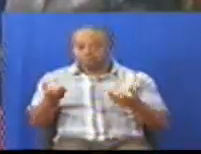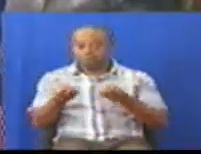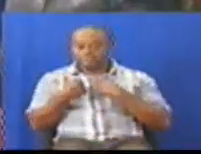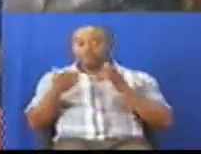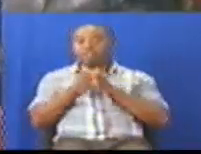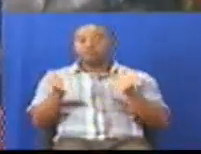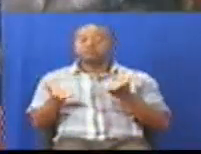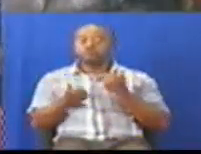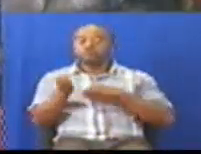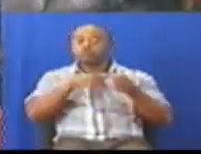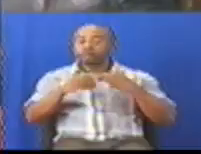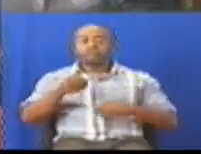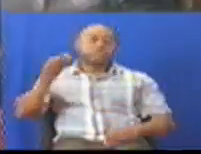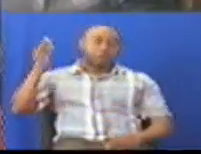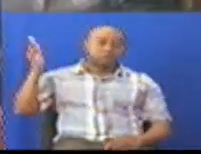mimi niweze kuchangia hotuba hii.